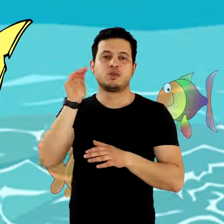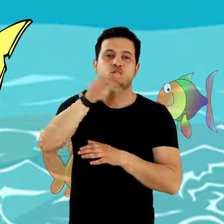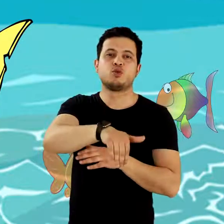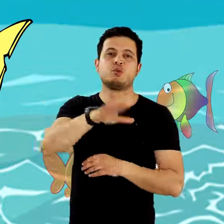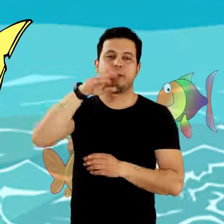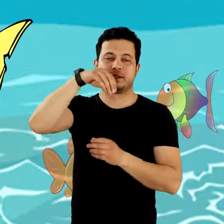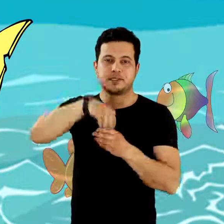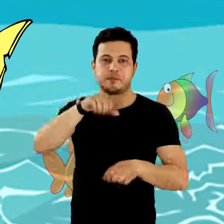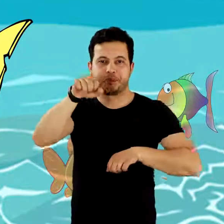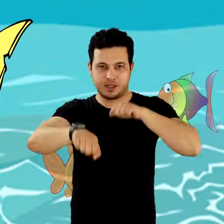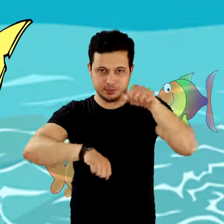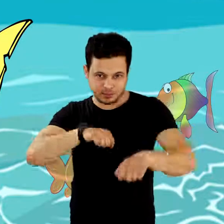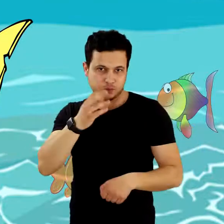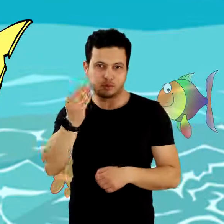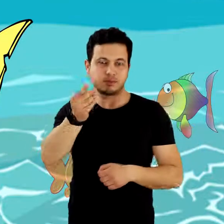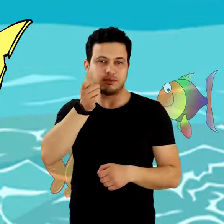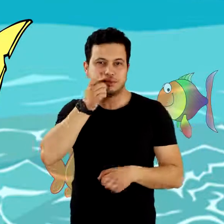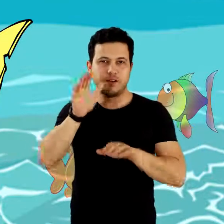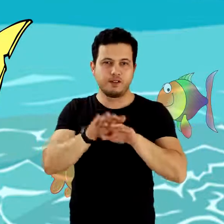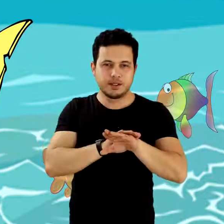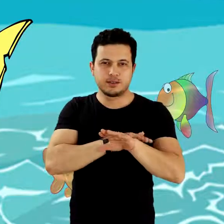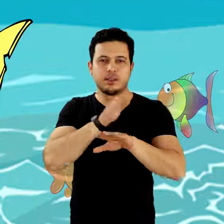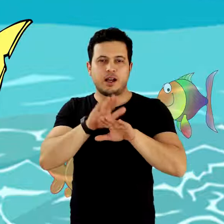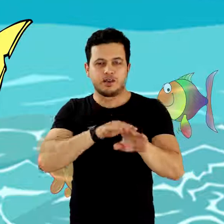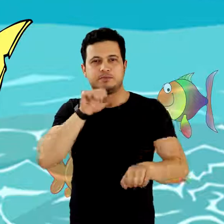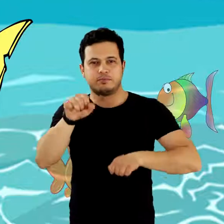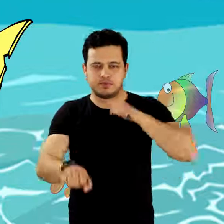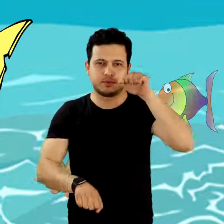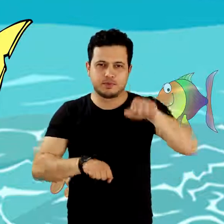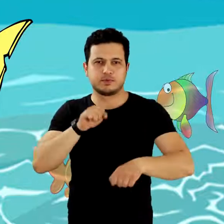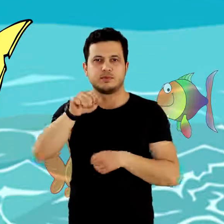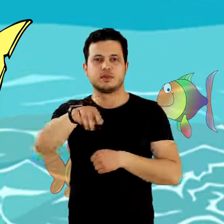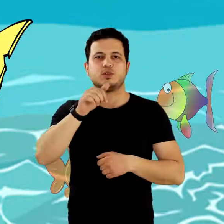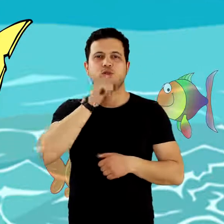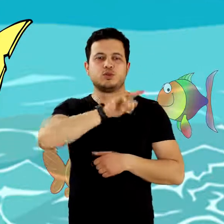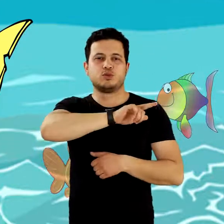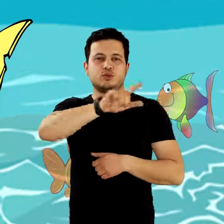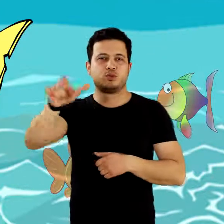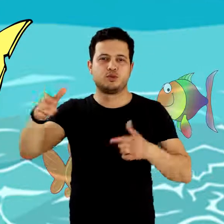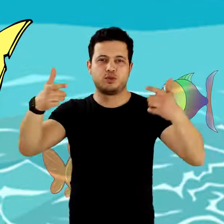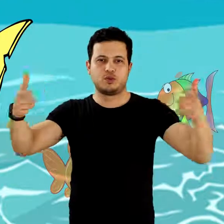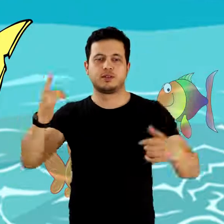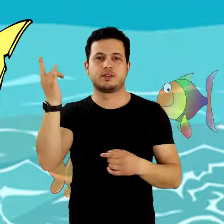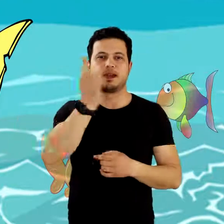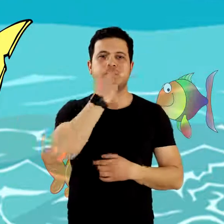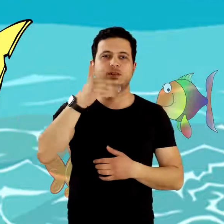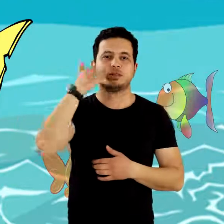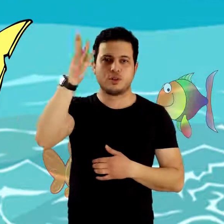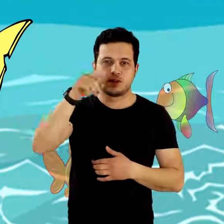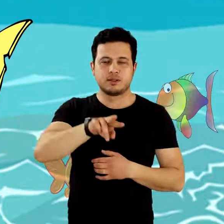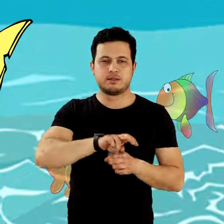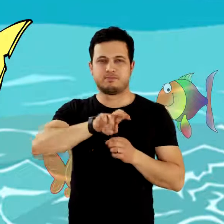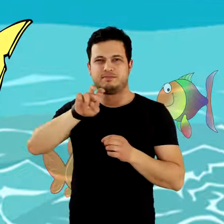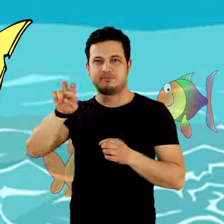için bisikleti çok dikkatli sürüyorlardı. Bütün gölü gezdikten sonra inmek için kıyıya doğru